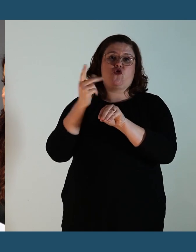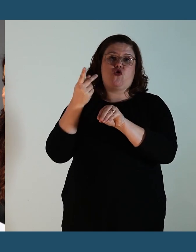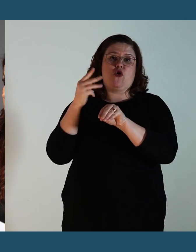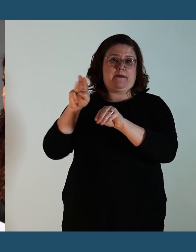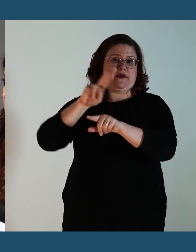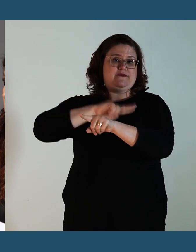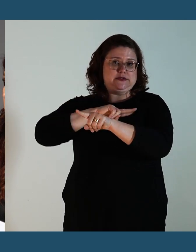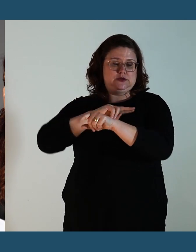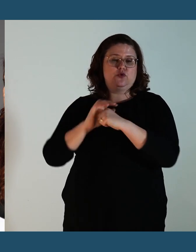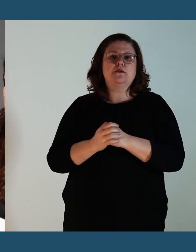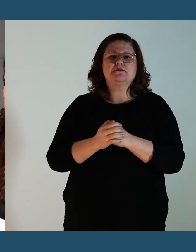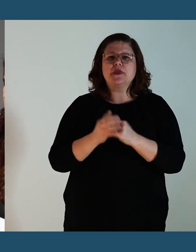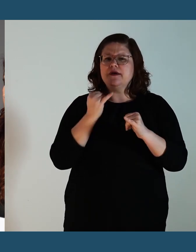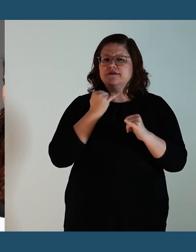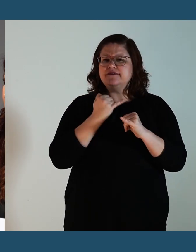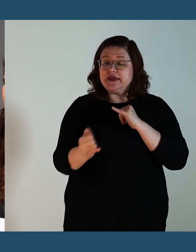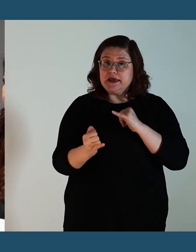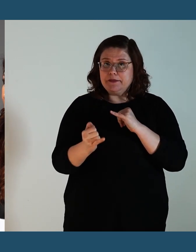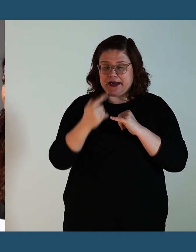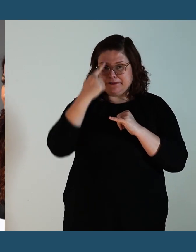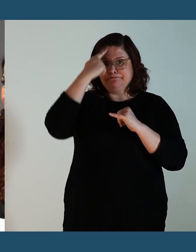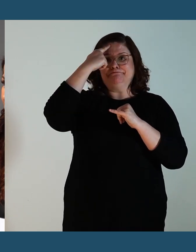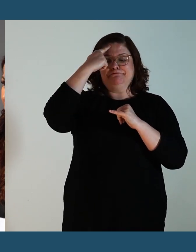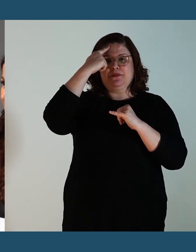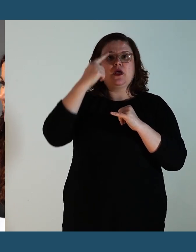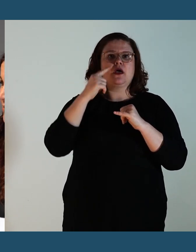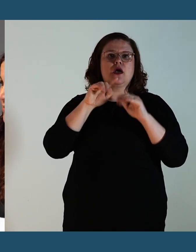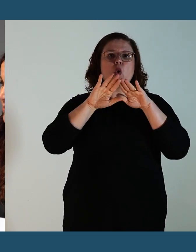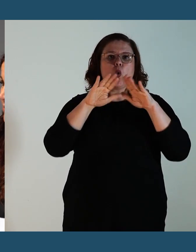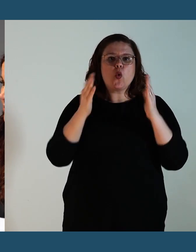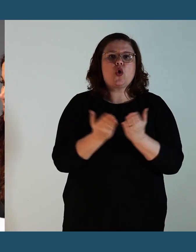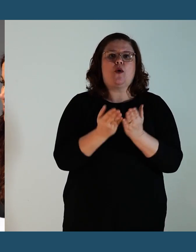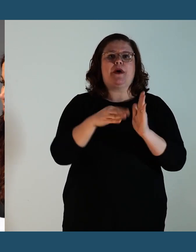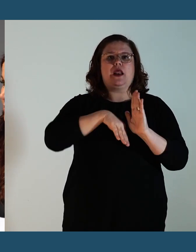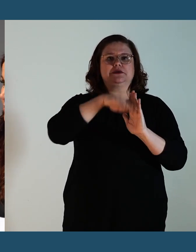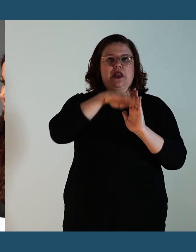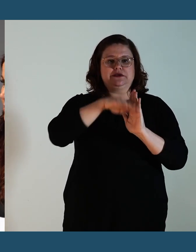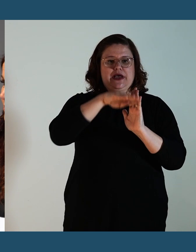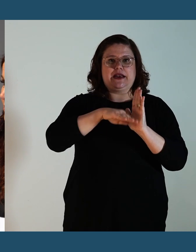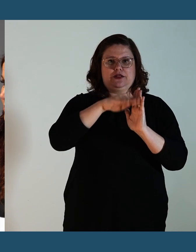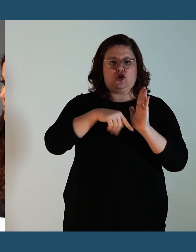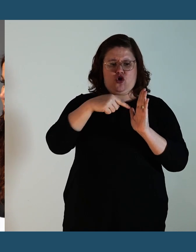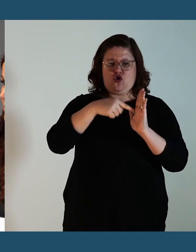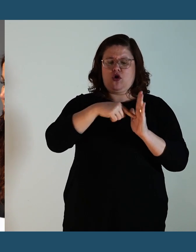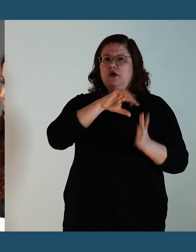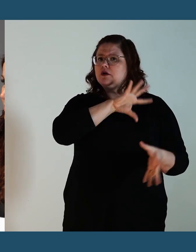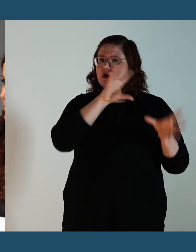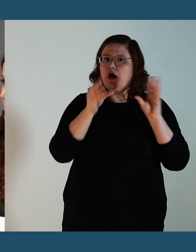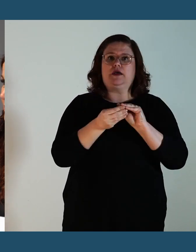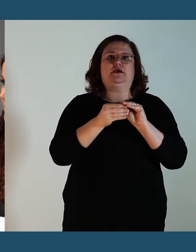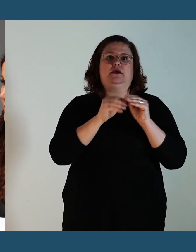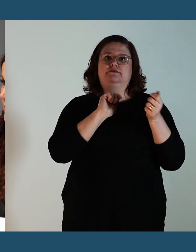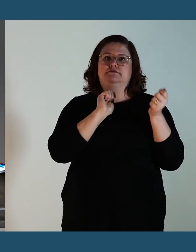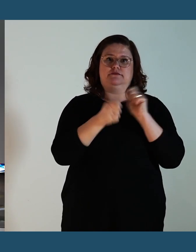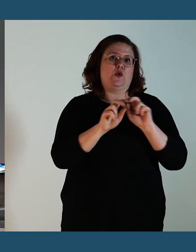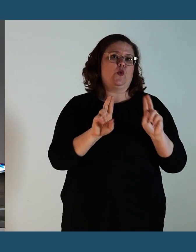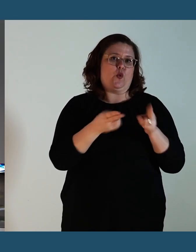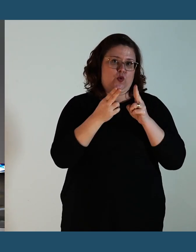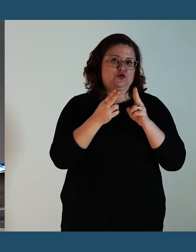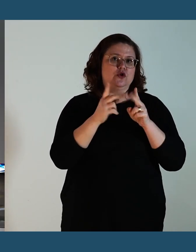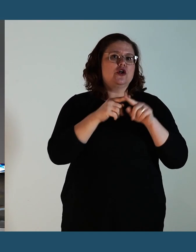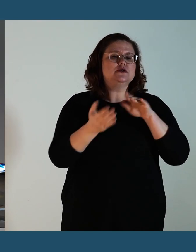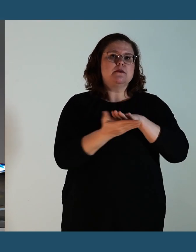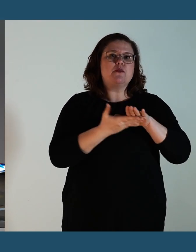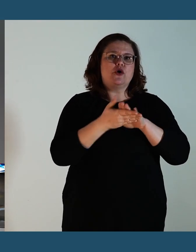OKM-alaisuuteen. Ja sitten viimeisenä nyt tuli mieleen, että koko ulkomaalaislainsäädäntö voisi mun mielestä niin kuin uudistaa